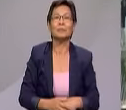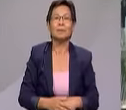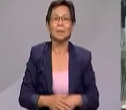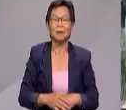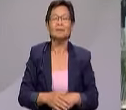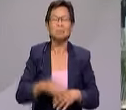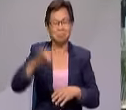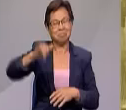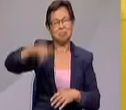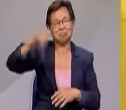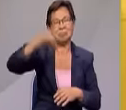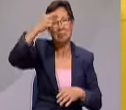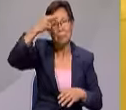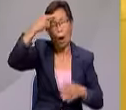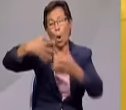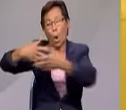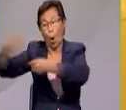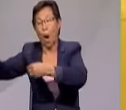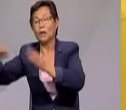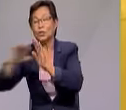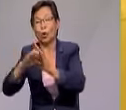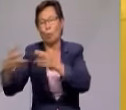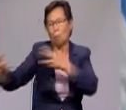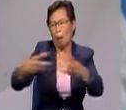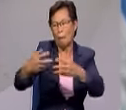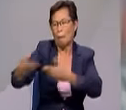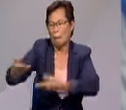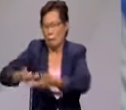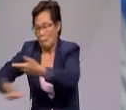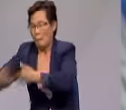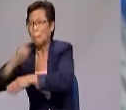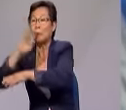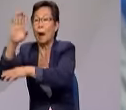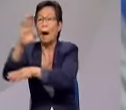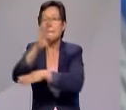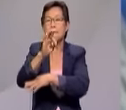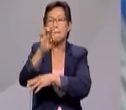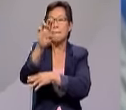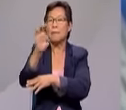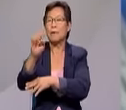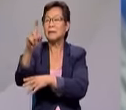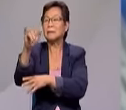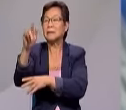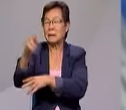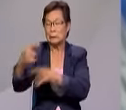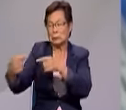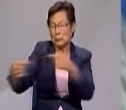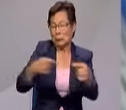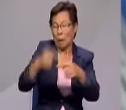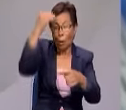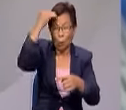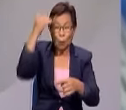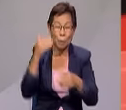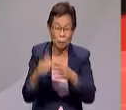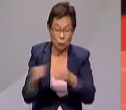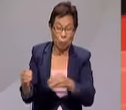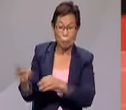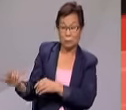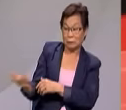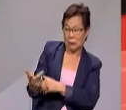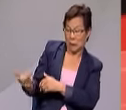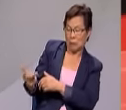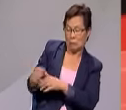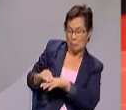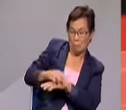Beliau tidak menafikan faktor luaran seperti perang perdagangan, perjanjian Brexit dan ketegangan hubungan Korea Selatan-Jepun memberi impak